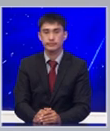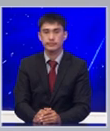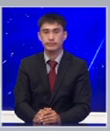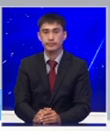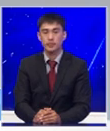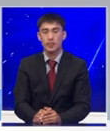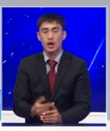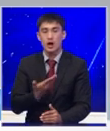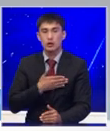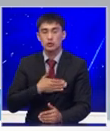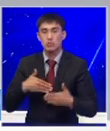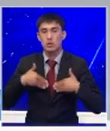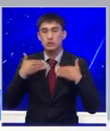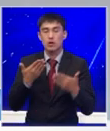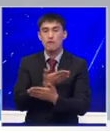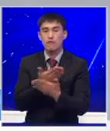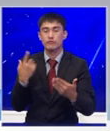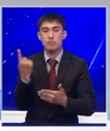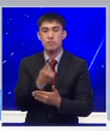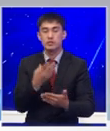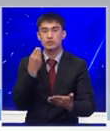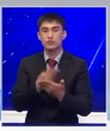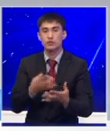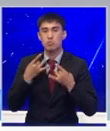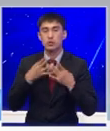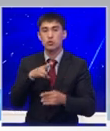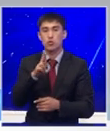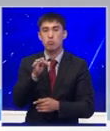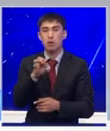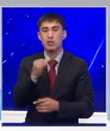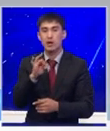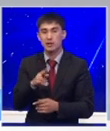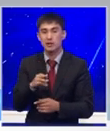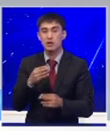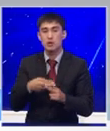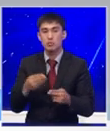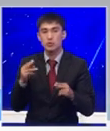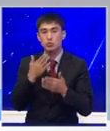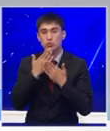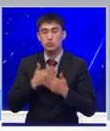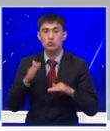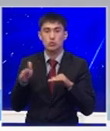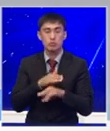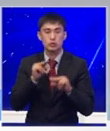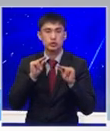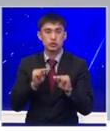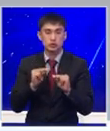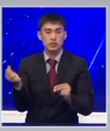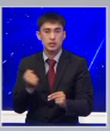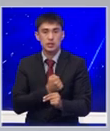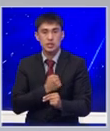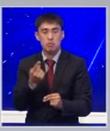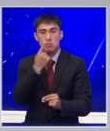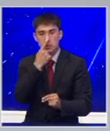От всей души поздравляю вас во-первых со священным праздником Курбан Айт Курбан Айт призывает людей быть добрыми честными сострадательными